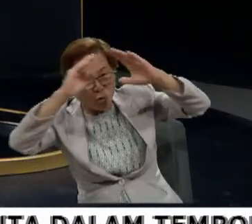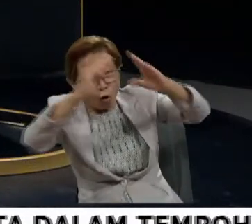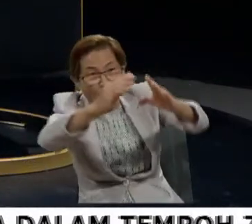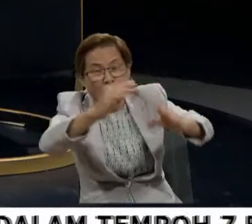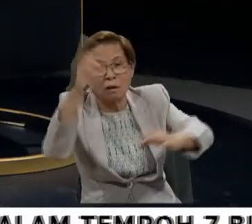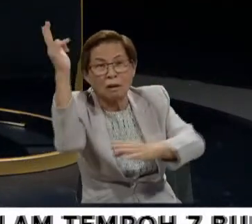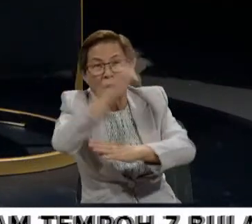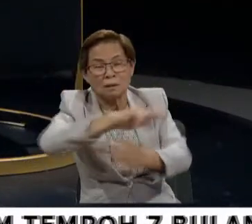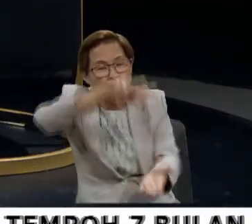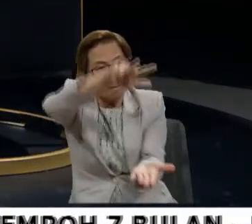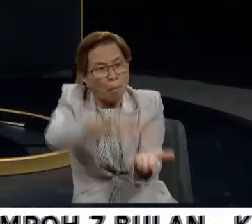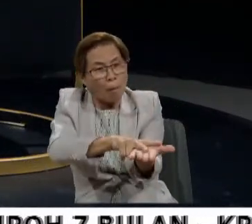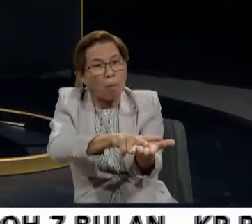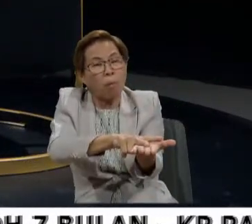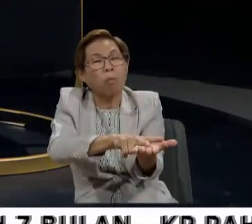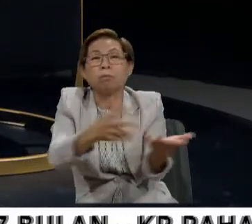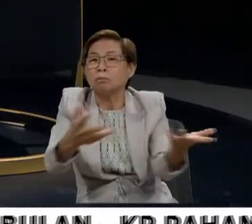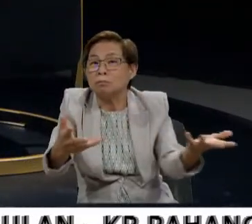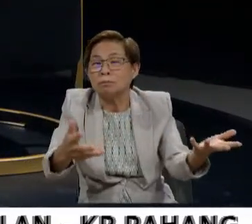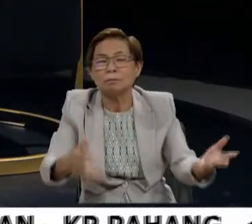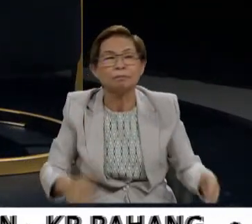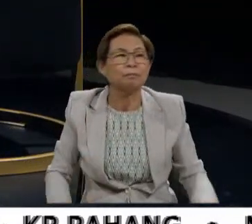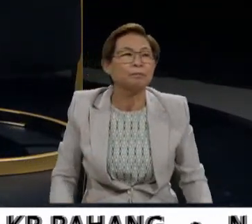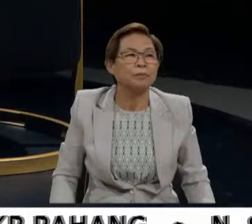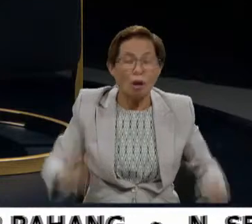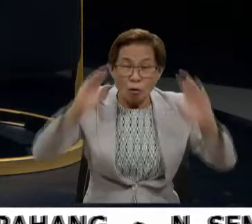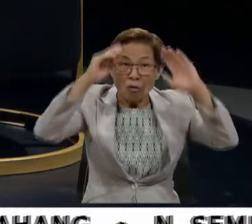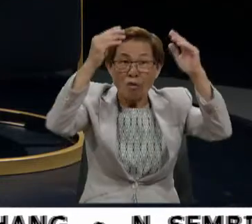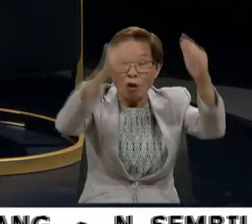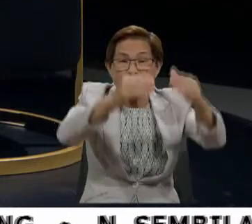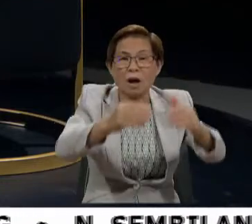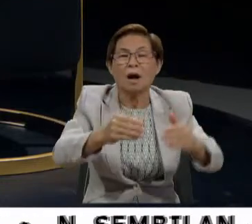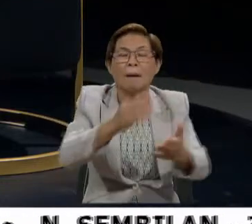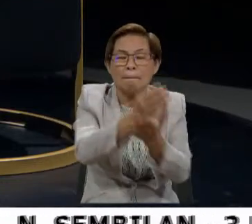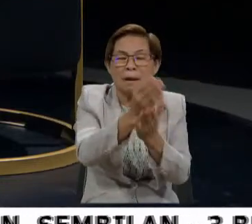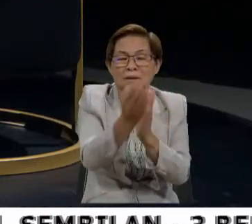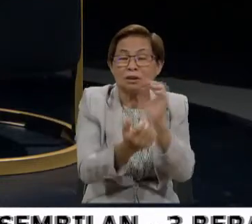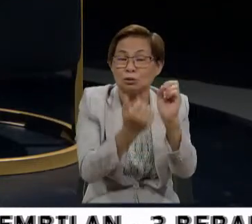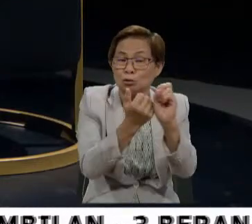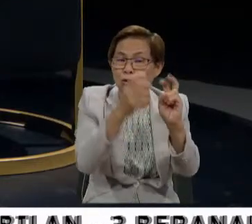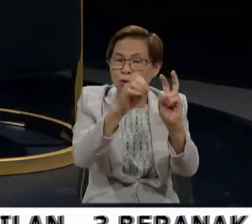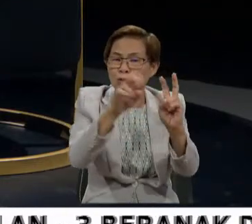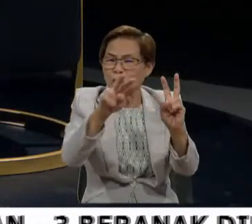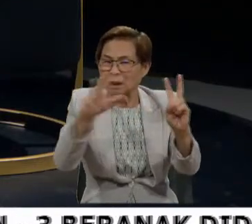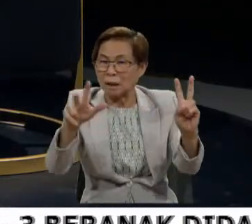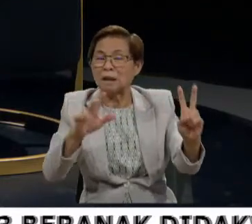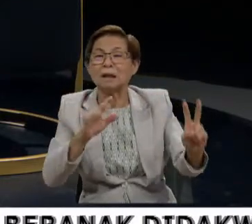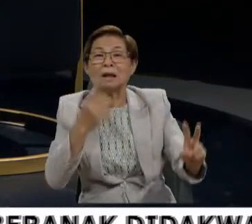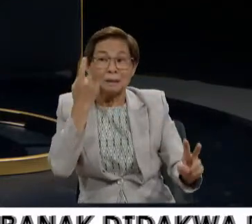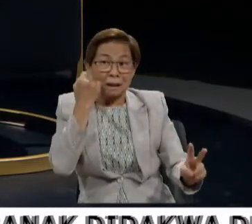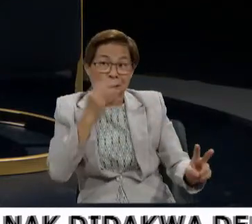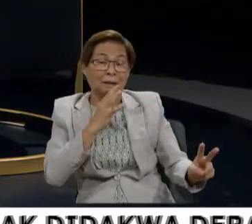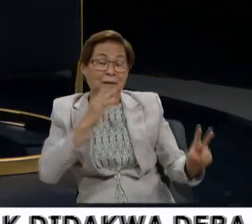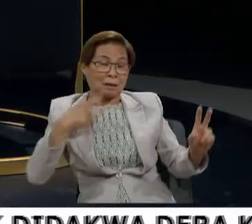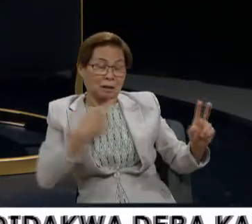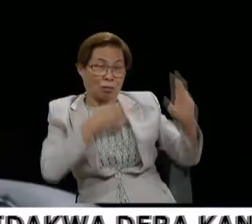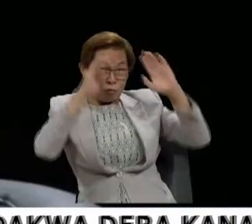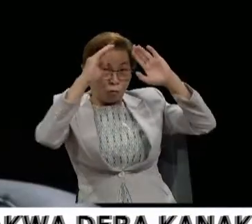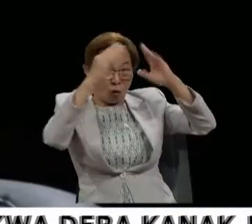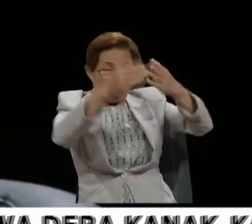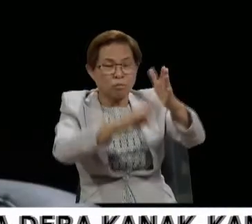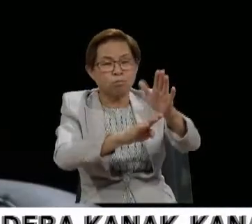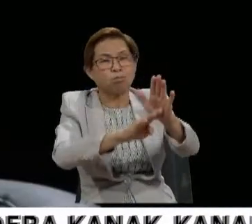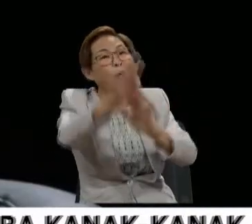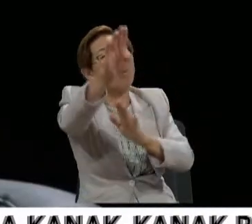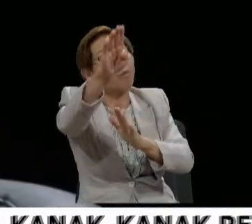kerajaan Letakkan ya fokus bajet 2023 ya Jadi kalau saya sebut tadi kita nak fokus kepada pemulihan